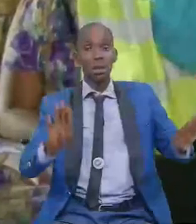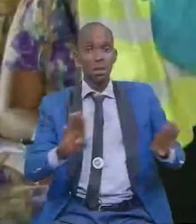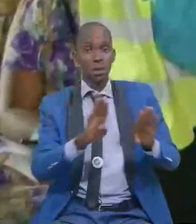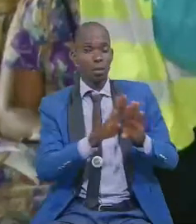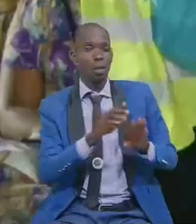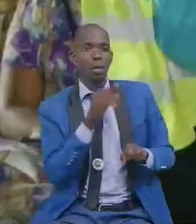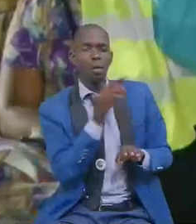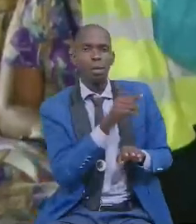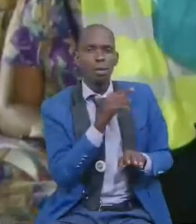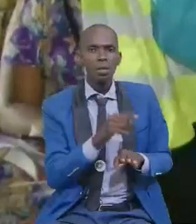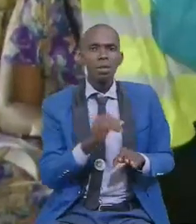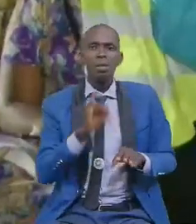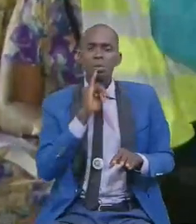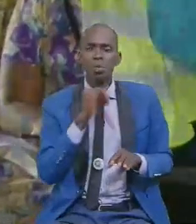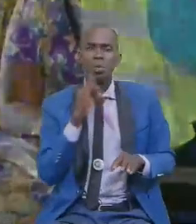Et vous voyez.